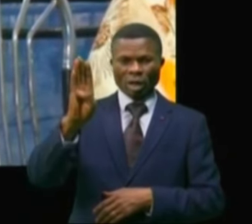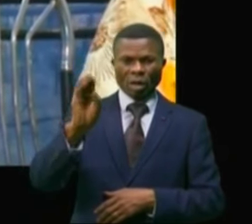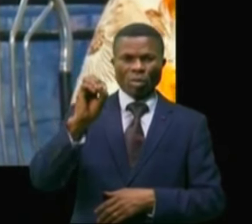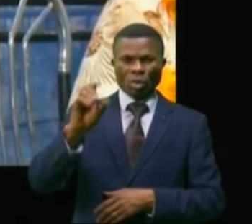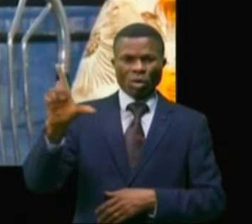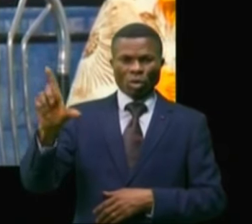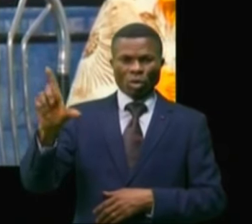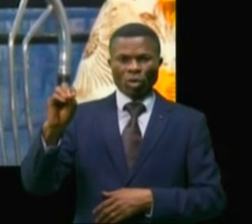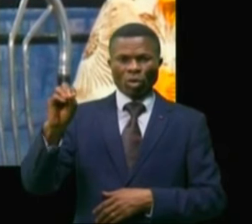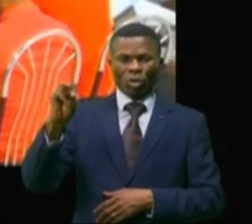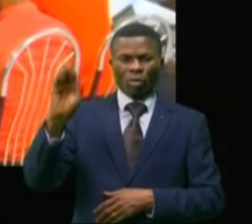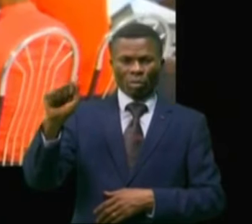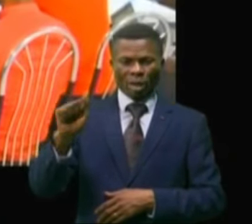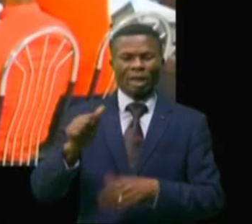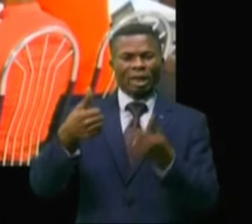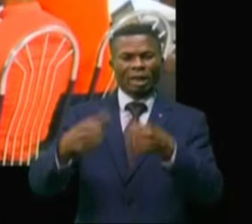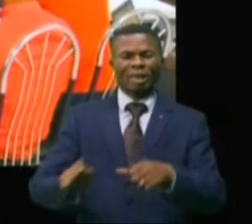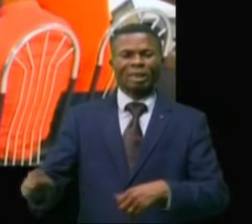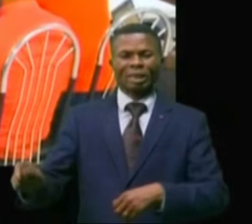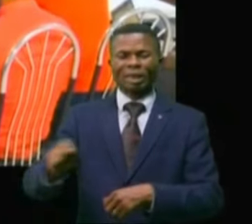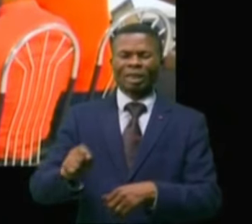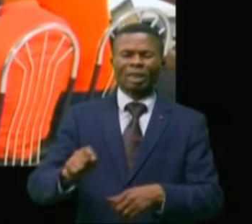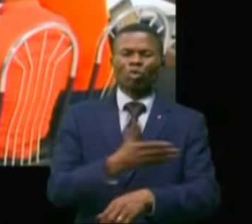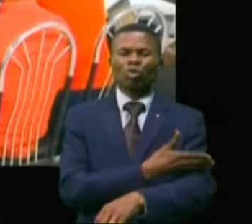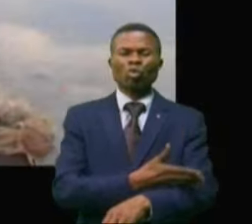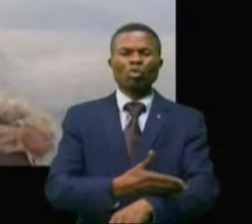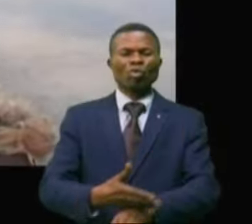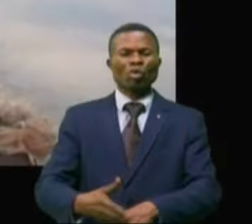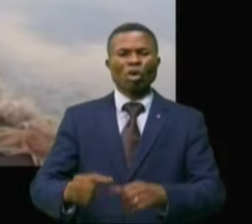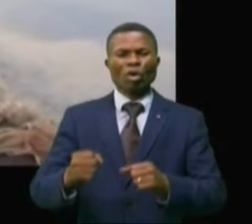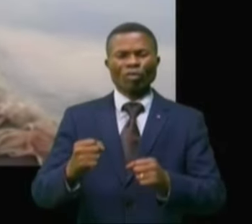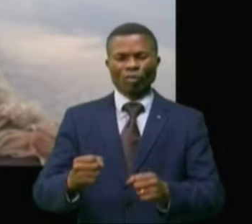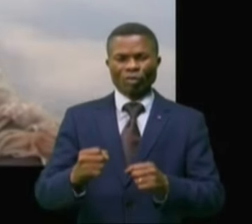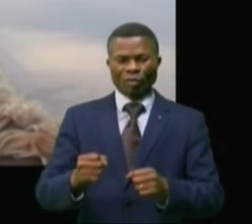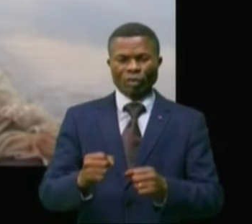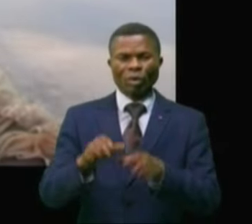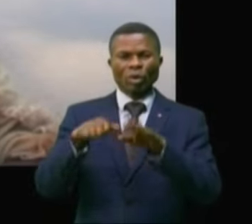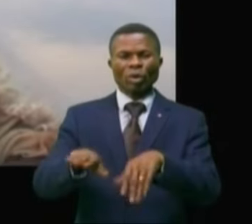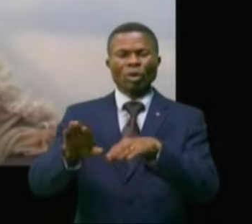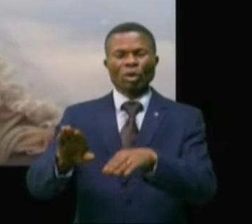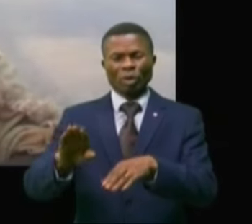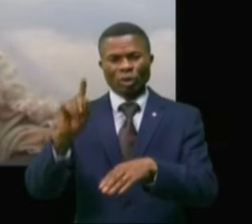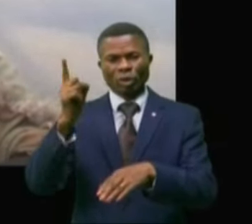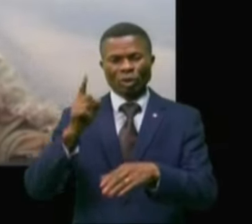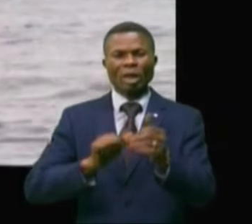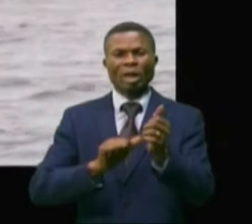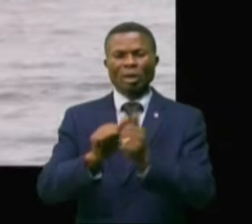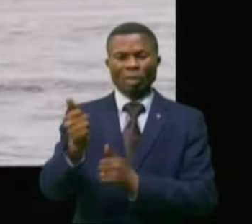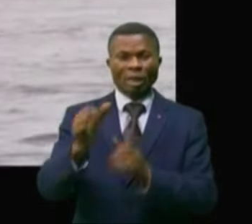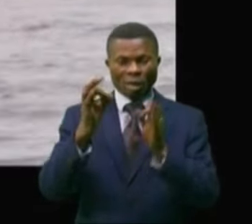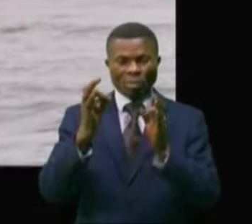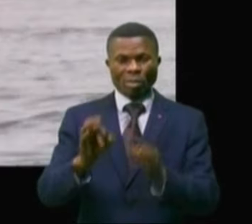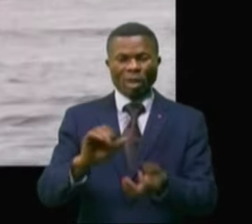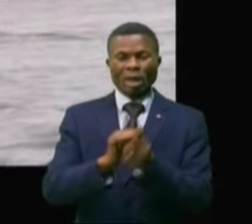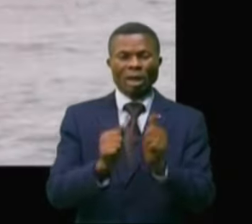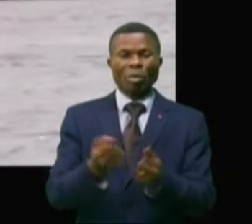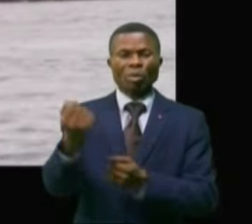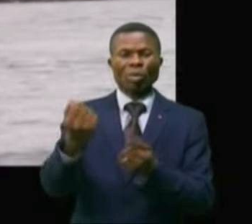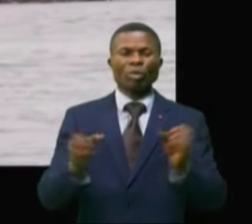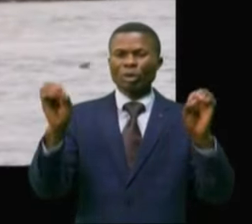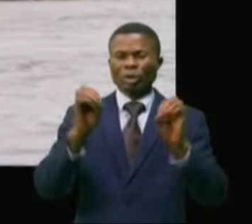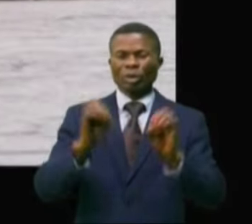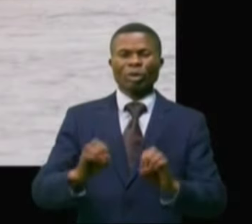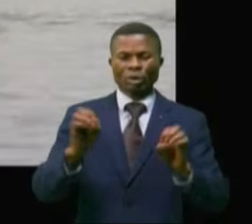l'une des entités les plus enclavées de la RDC. Les cours d'eau sont les seules voies d'accès, mais il se pose un sérieux problème des